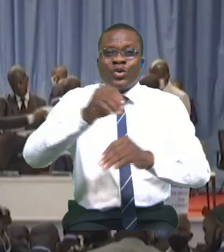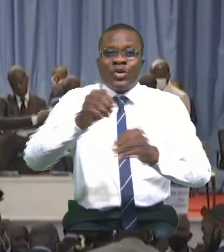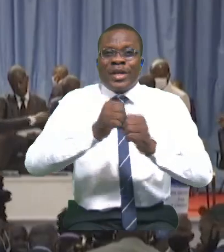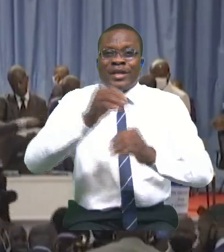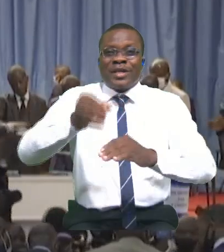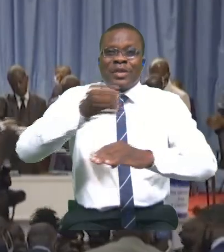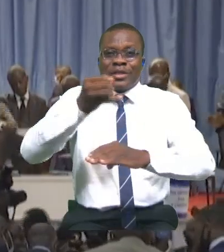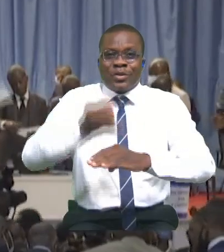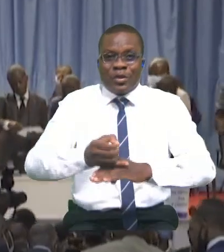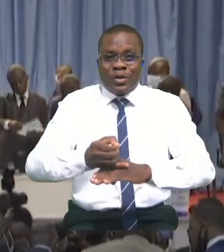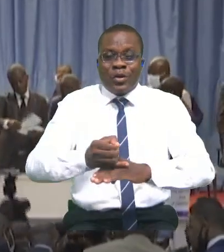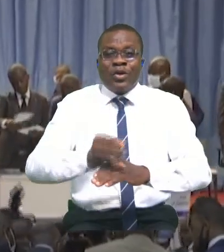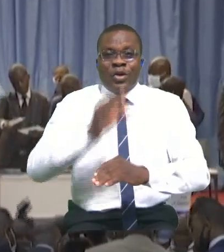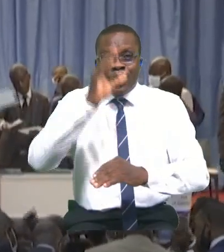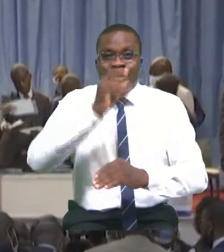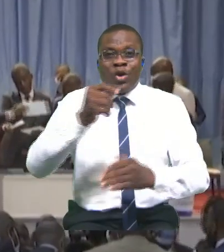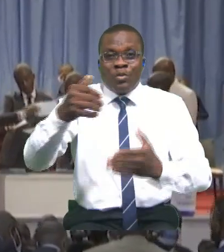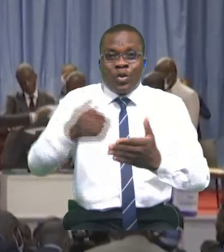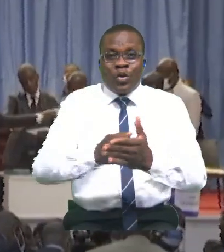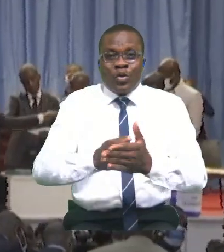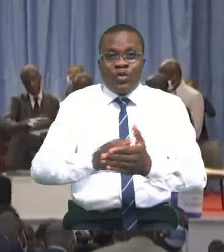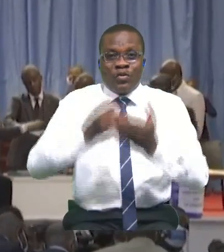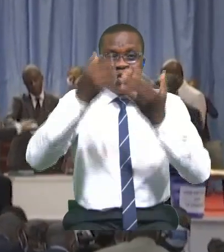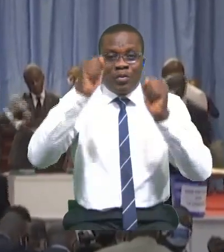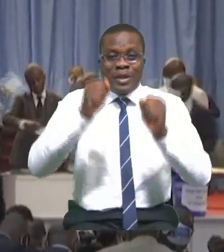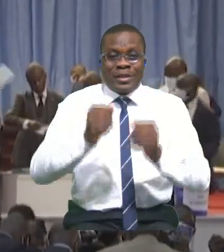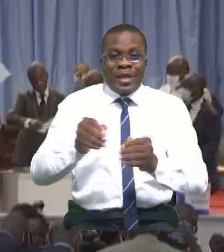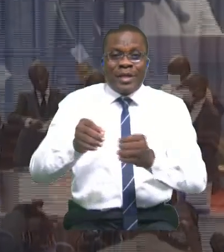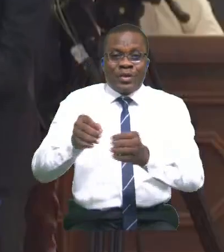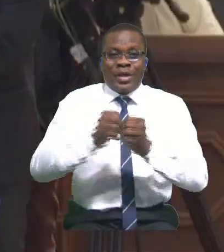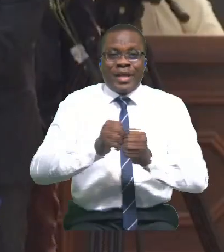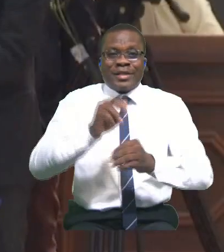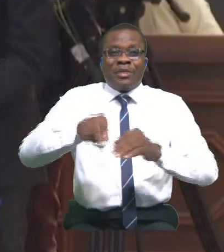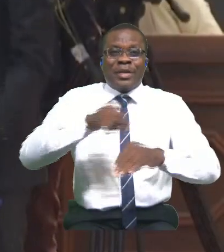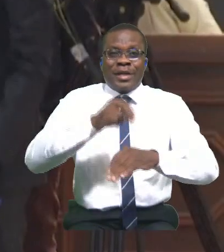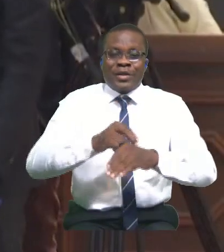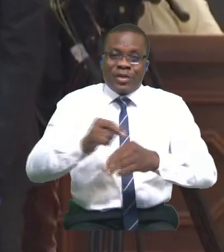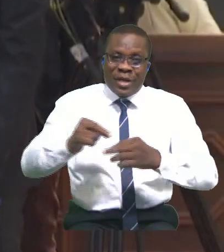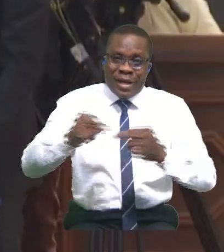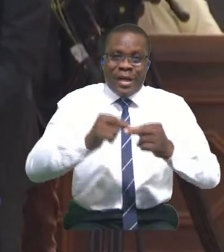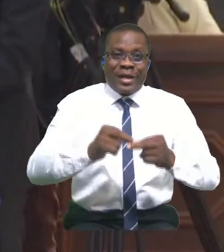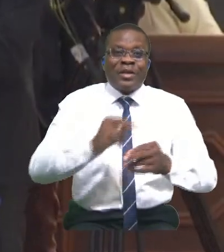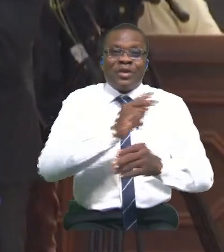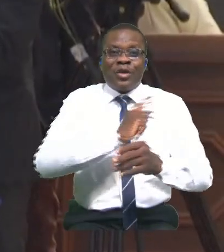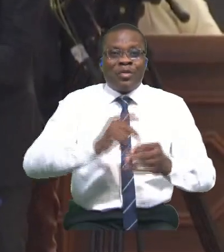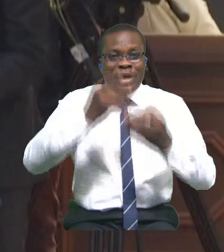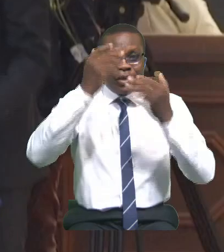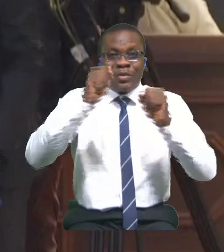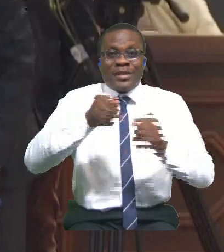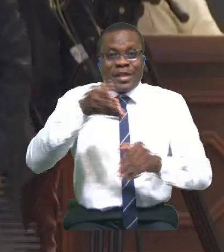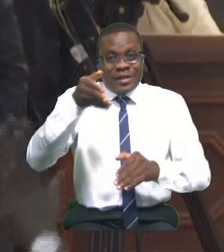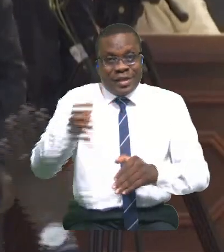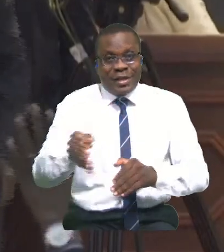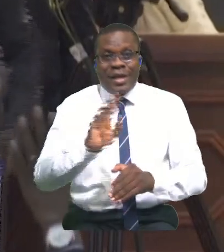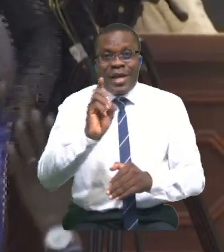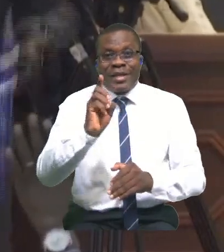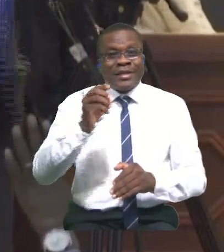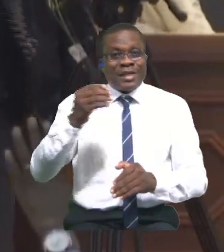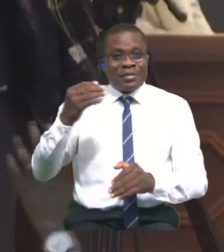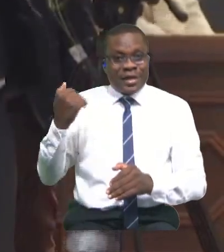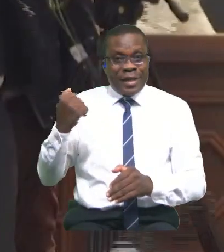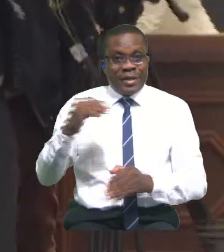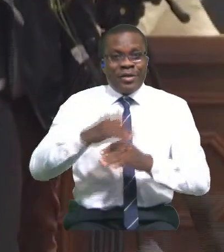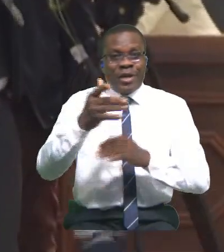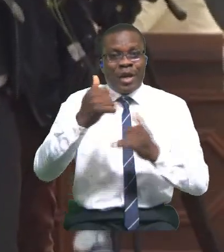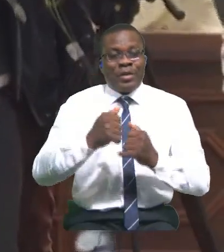n Kodia panga le nouveau président élu de l'Assemblée nationale a rallié le parti du président au pouvoir en décembre dernier après avoir